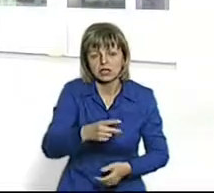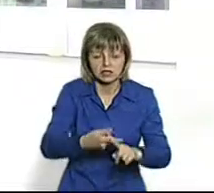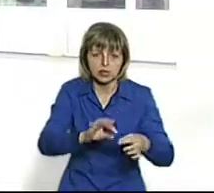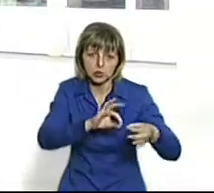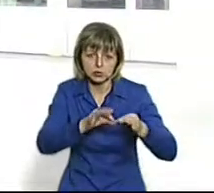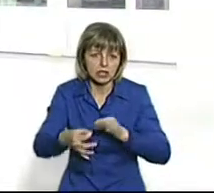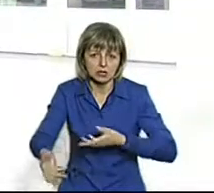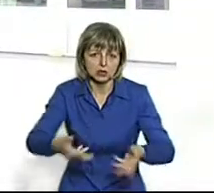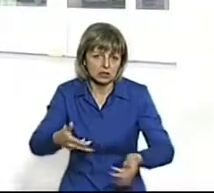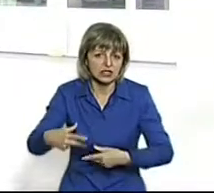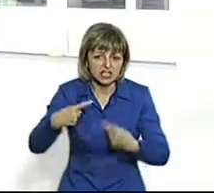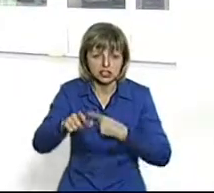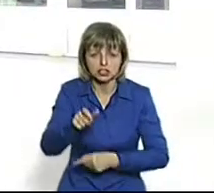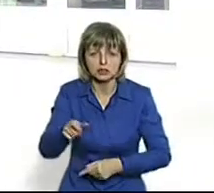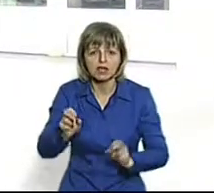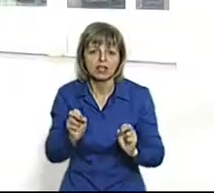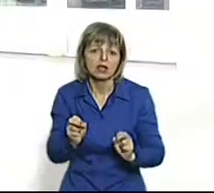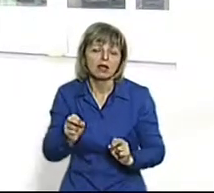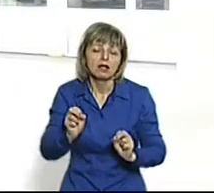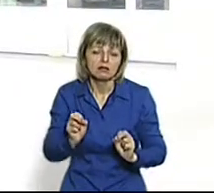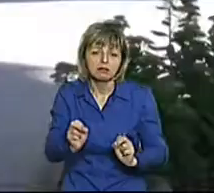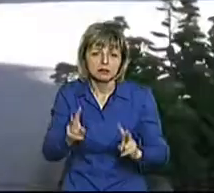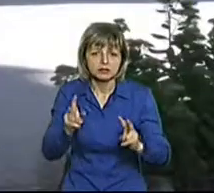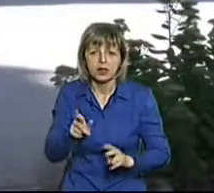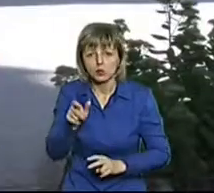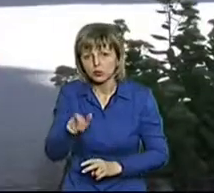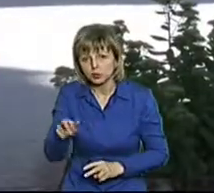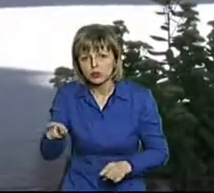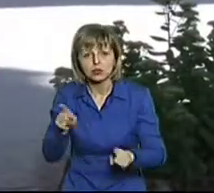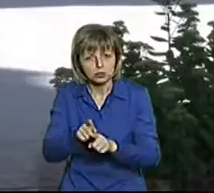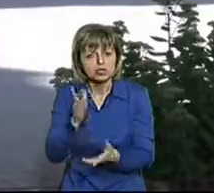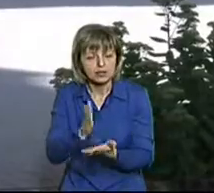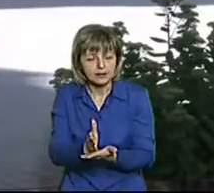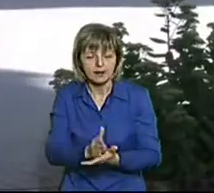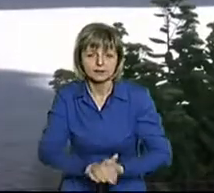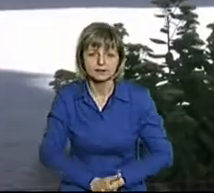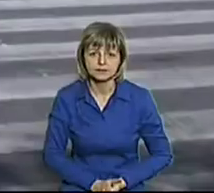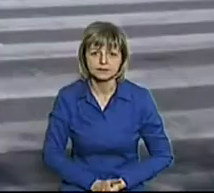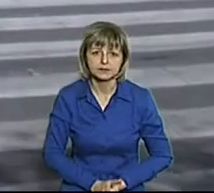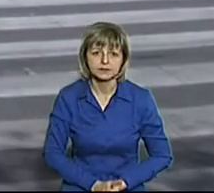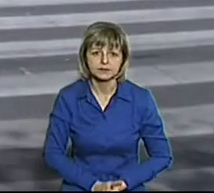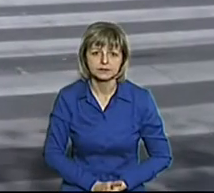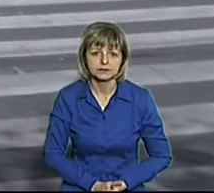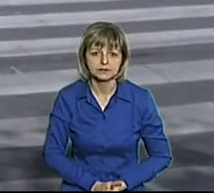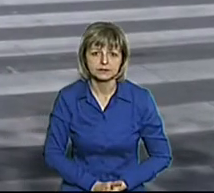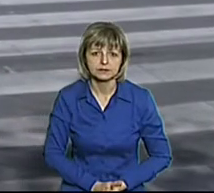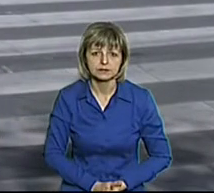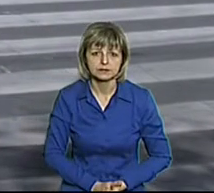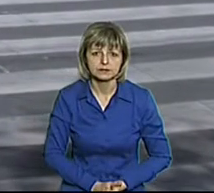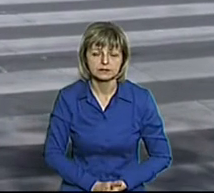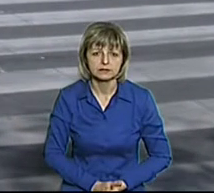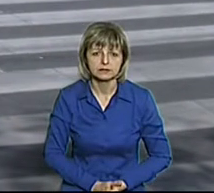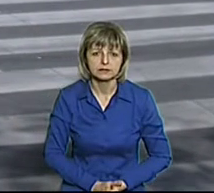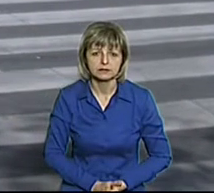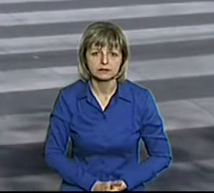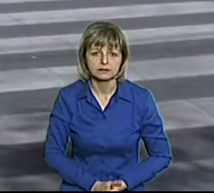учасників дорожнього руху. Тим самим наражають на небезпеку людей, які переходять дорогу. Надія Панасюк, Вадим Панафідін, Петро Кутієвський, Валентин Клімович. Новини